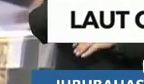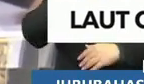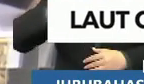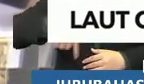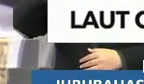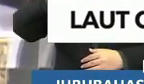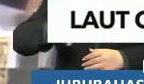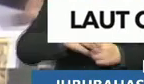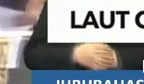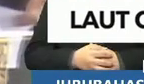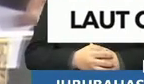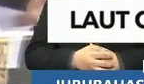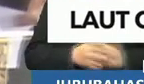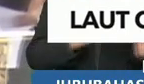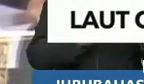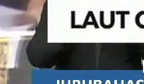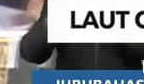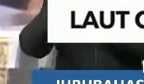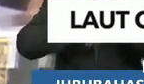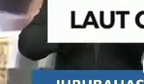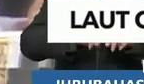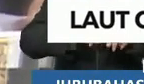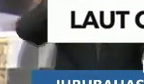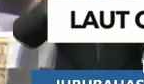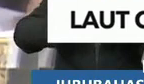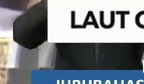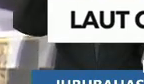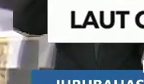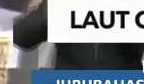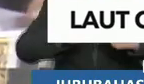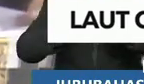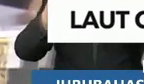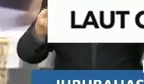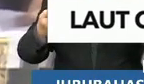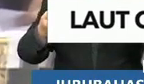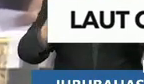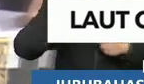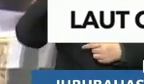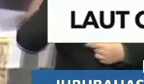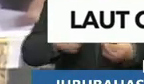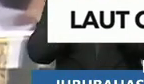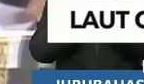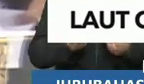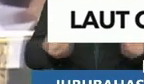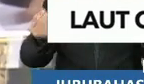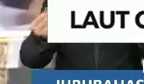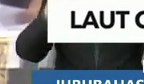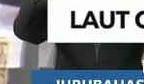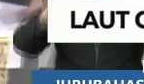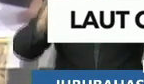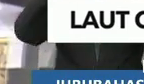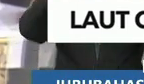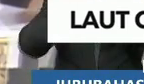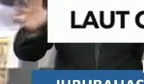Selatan atas sebab itu sebarang perbedaan dan pertikaian yang timbul perlu diselesaikan secara